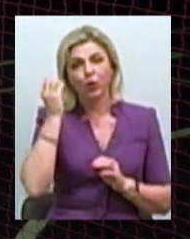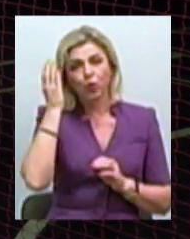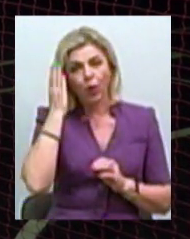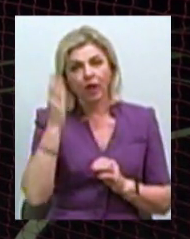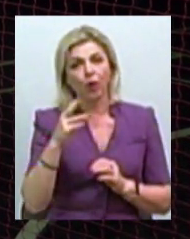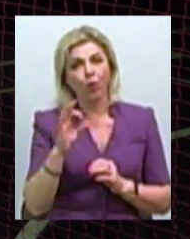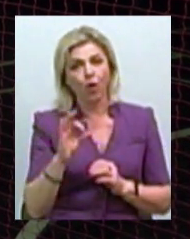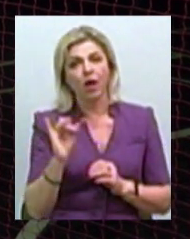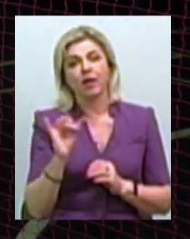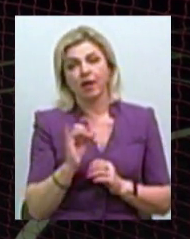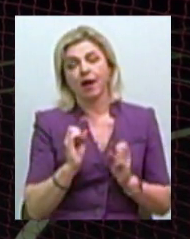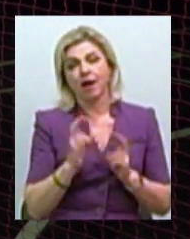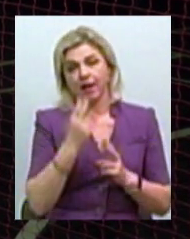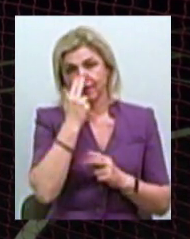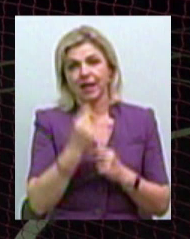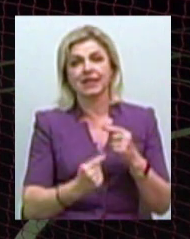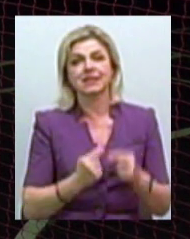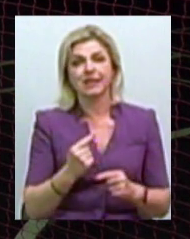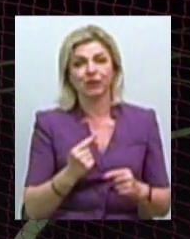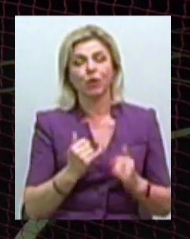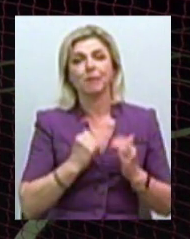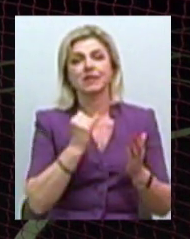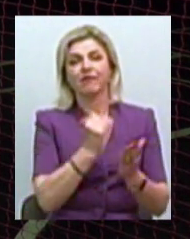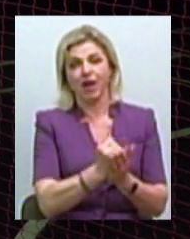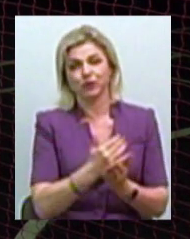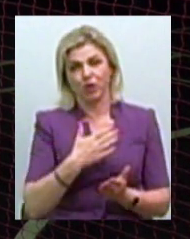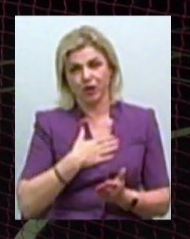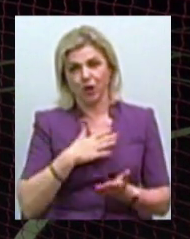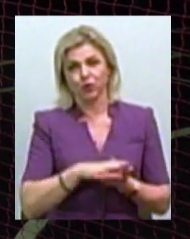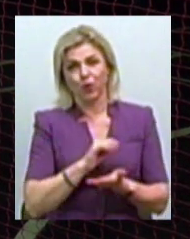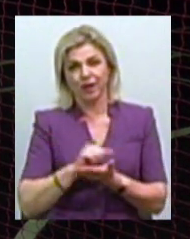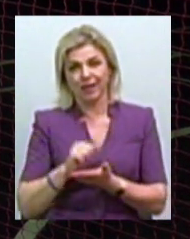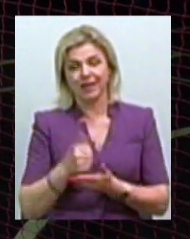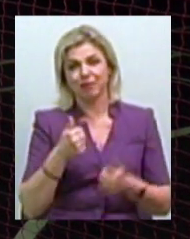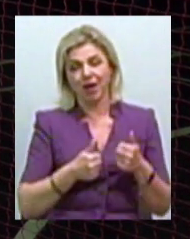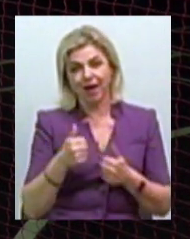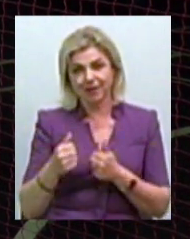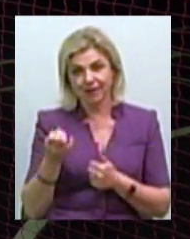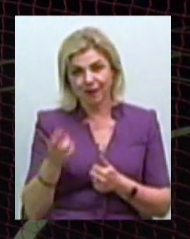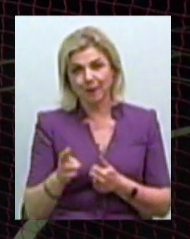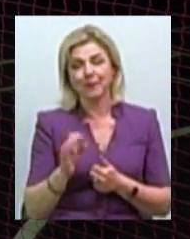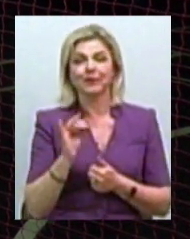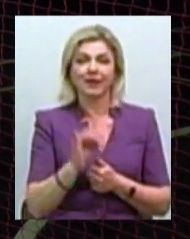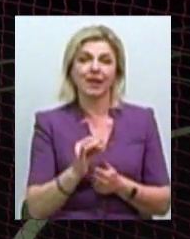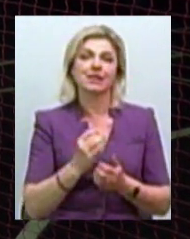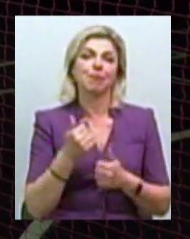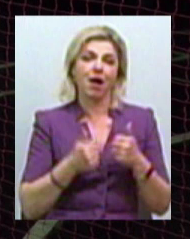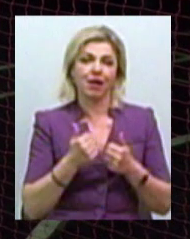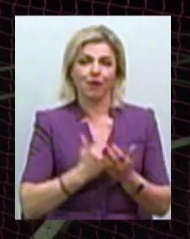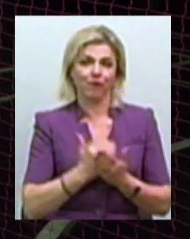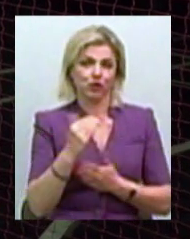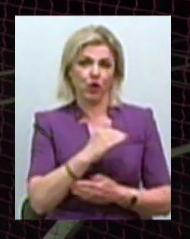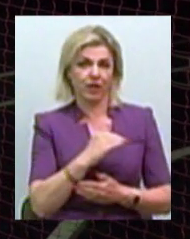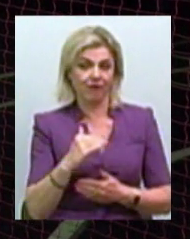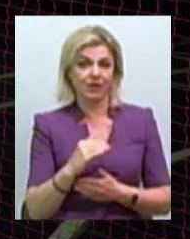ми, як традиційно, присвячуємо наші журналістські змагання змаганням найвищого рівня.